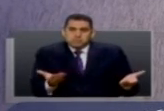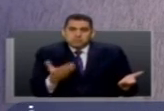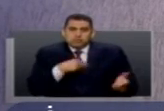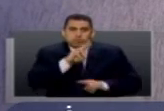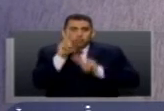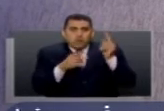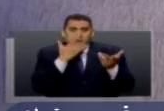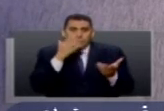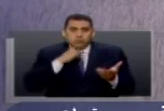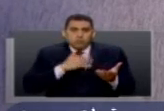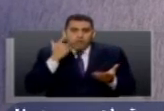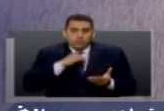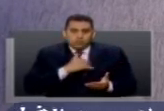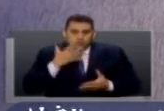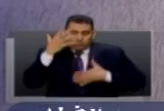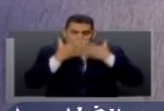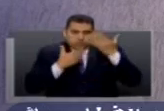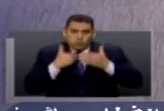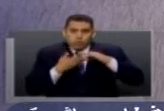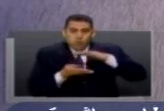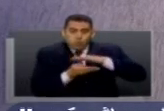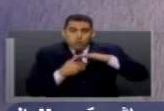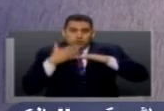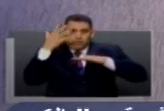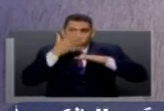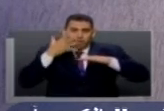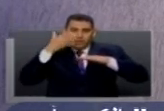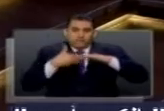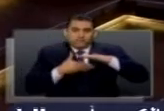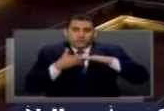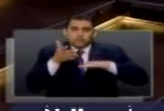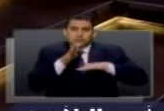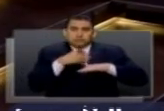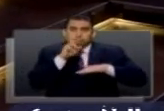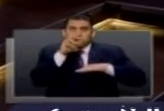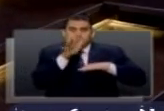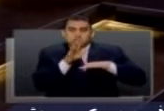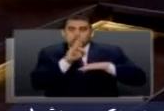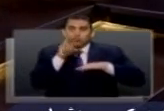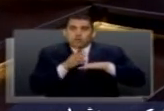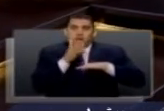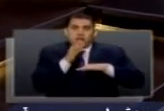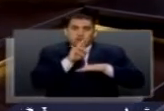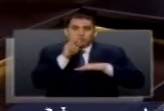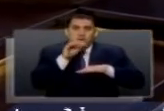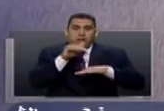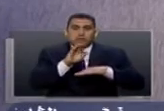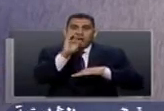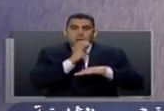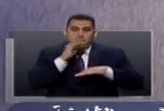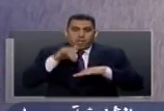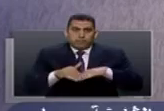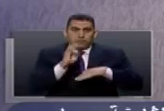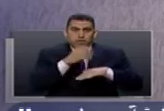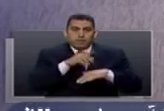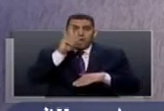فوره من الشك لا يؤذن له في ان يجاب على اسئلتها نعم لهذا القلب مطمئن ان